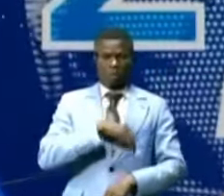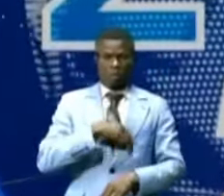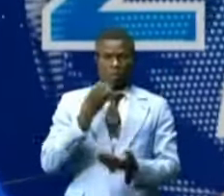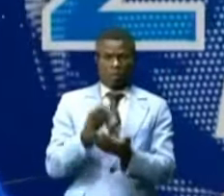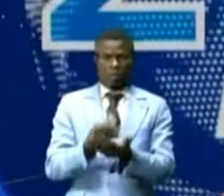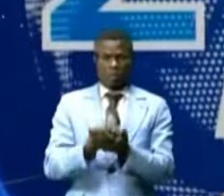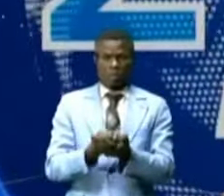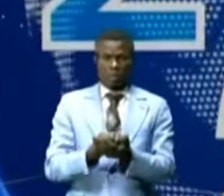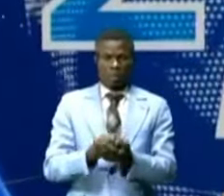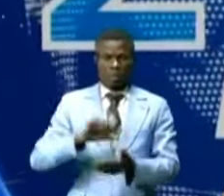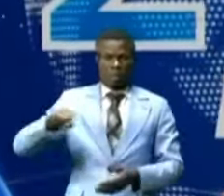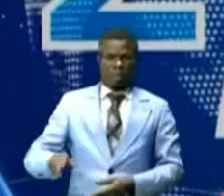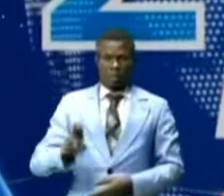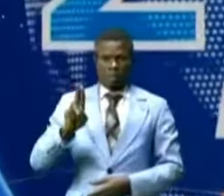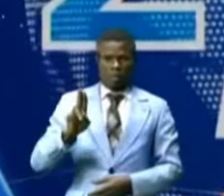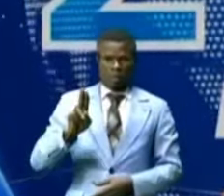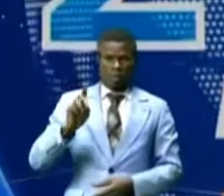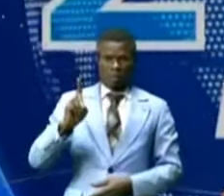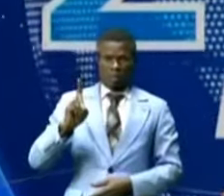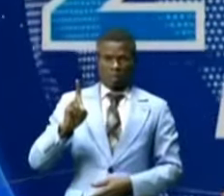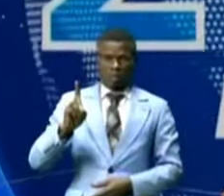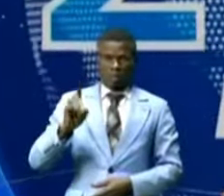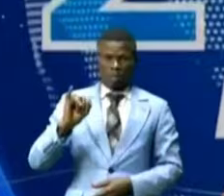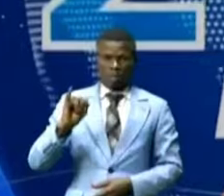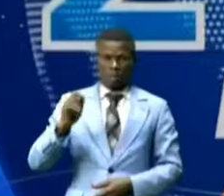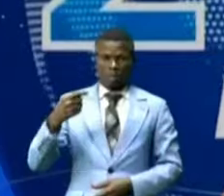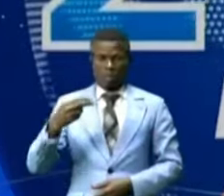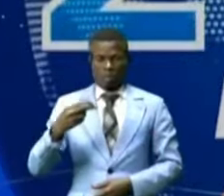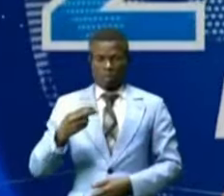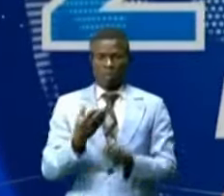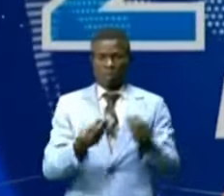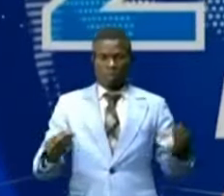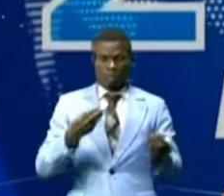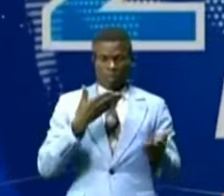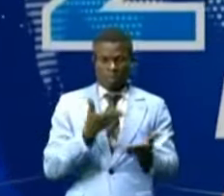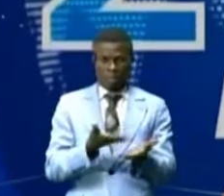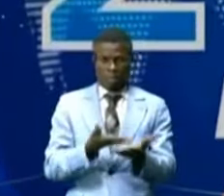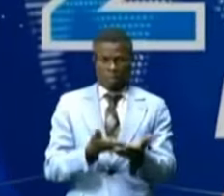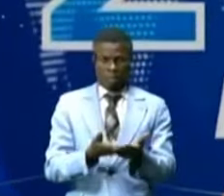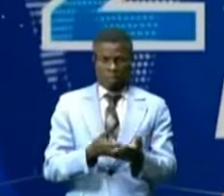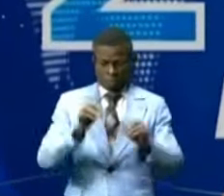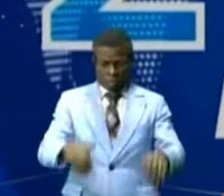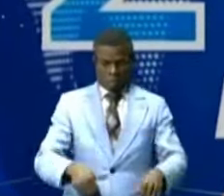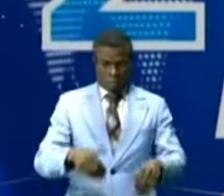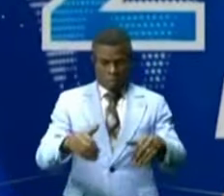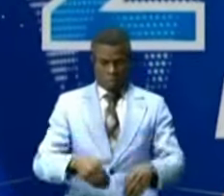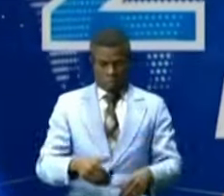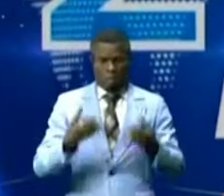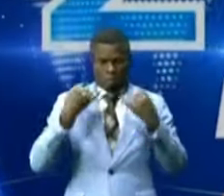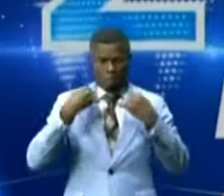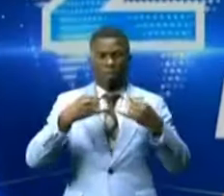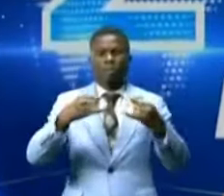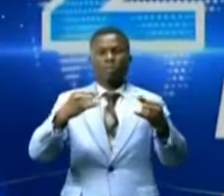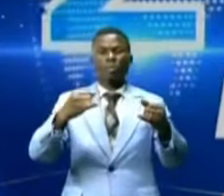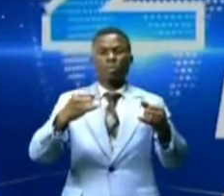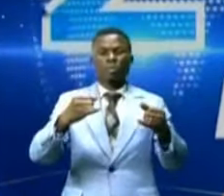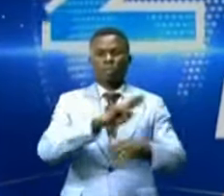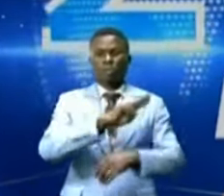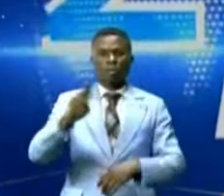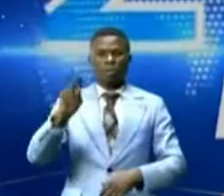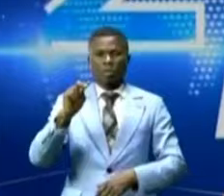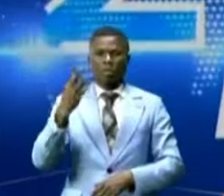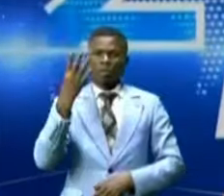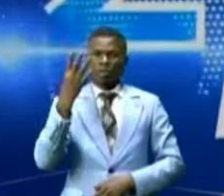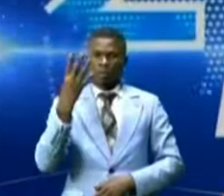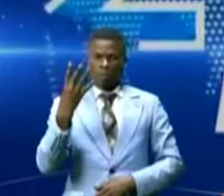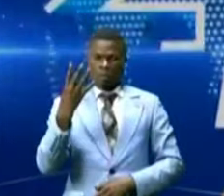conduite par Judith Soumino à Toulouka porte des fruits. Des investissements directs dans l'agriculture sont annoncés en 2024.